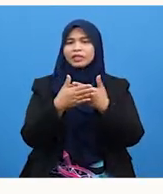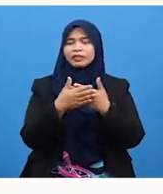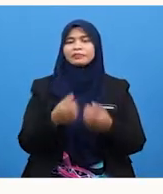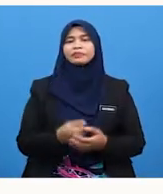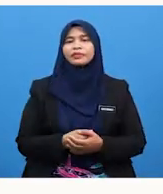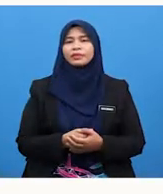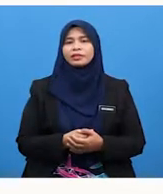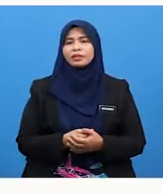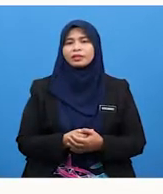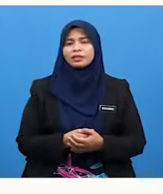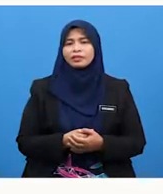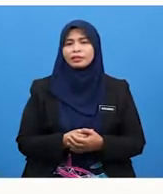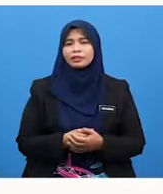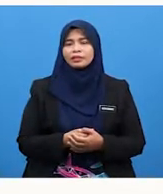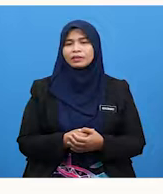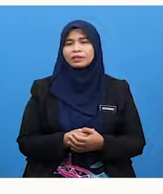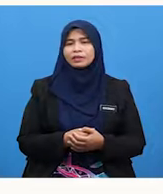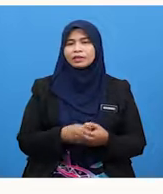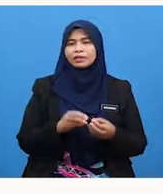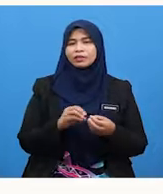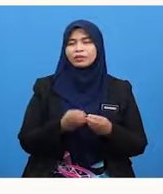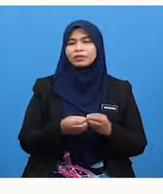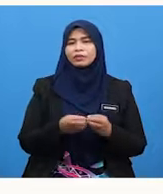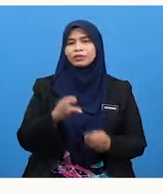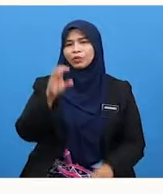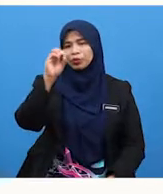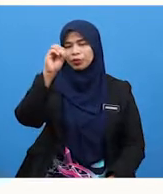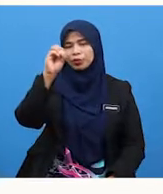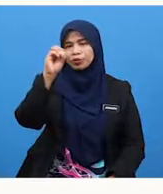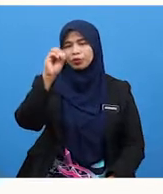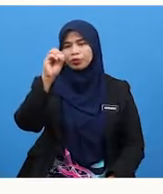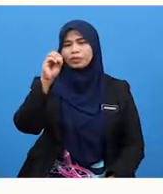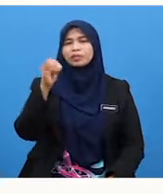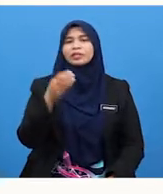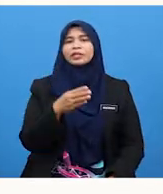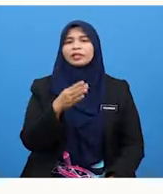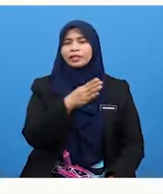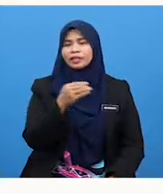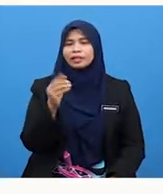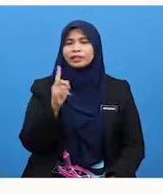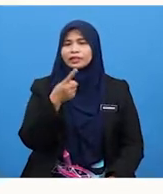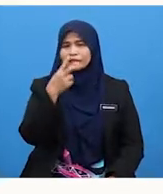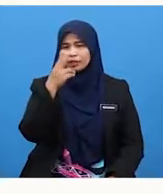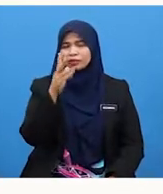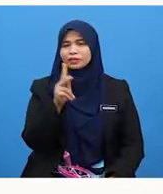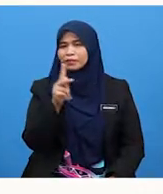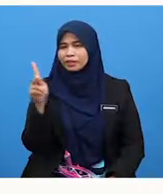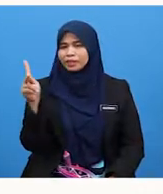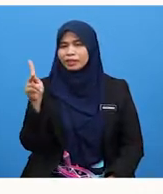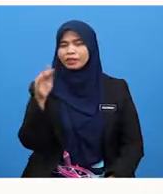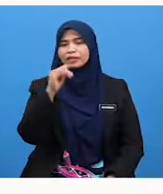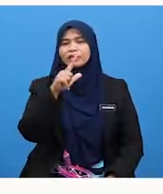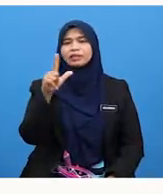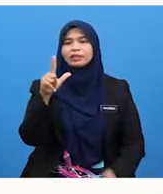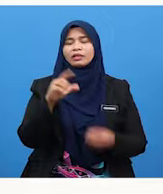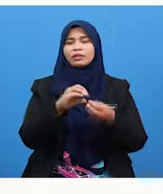Digit bagi nilai tempat 100 adalah digit sifar. Manakala digit sebelah